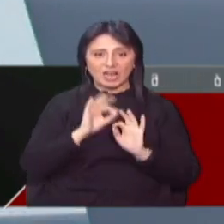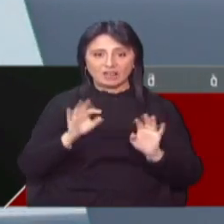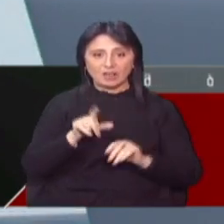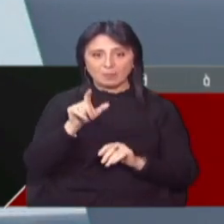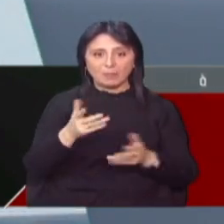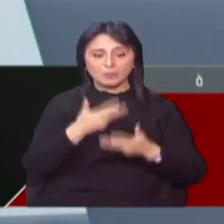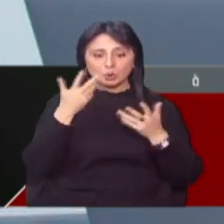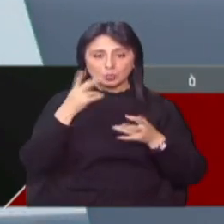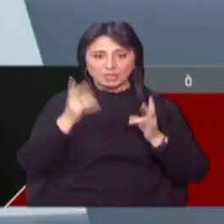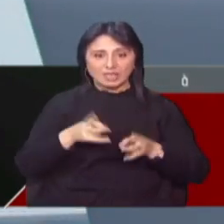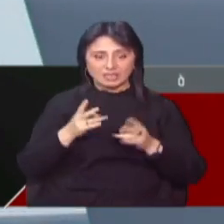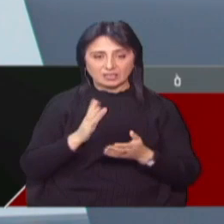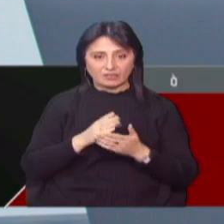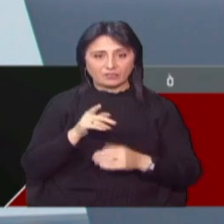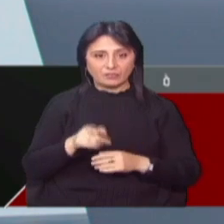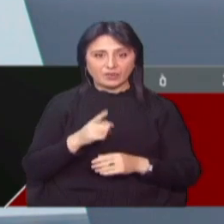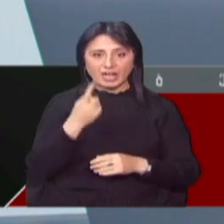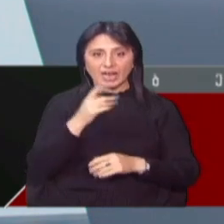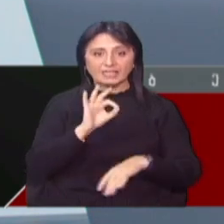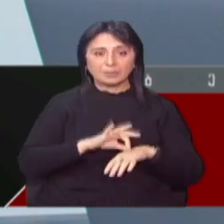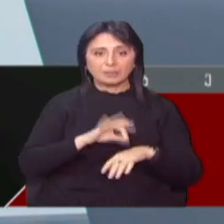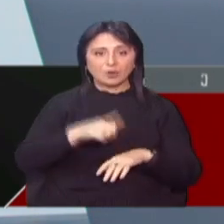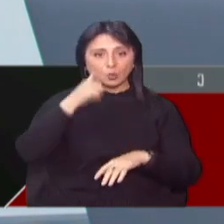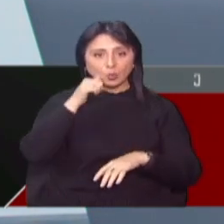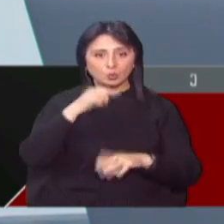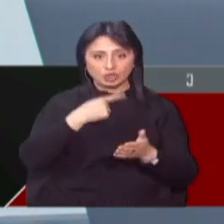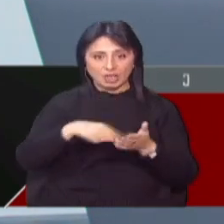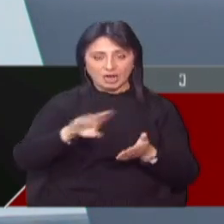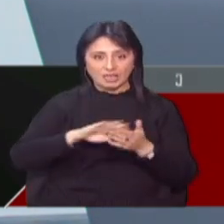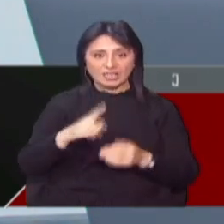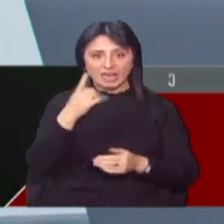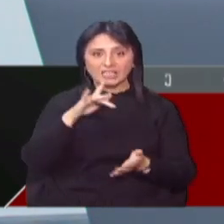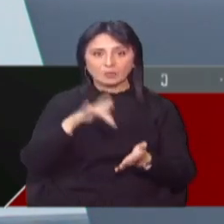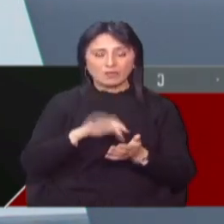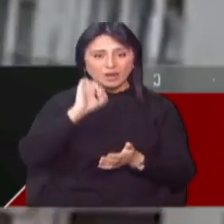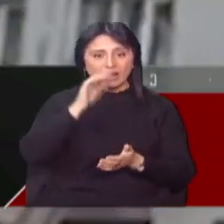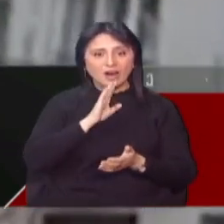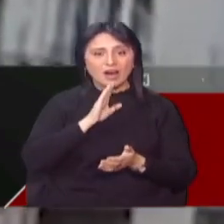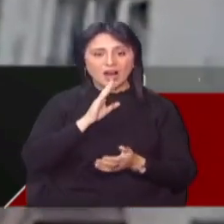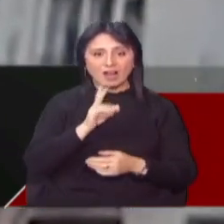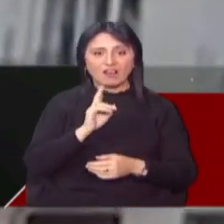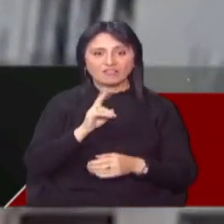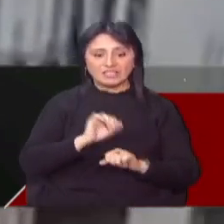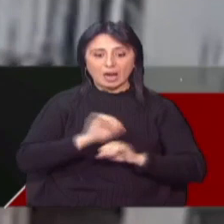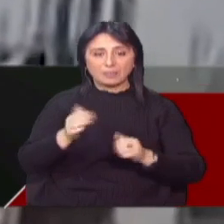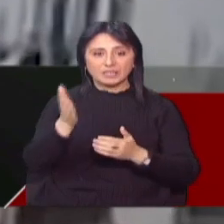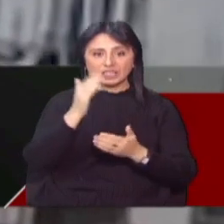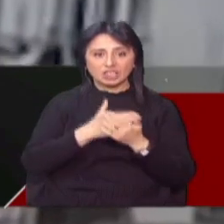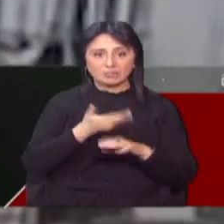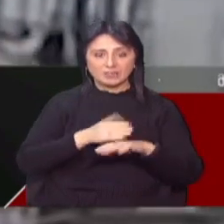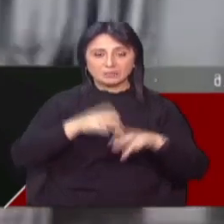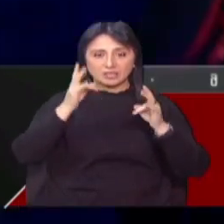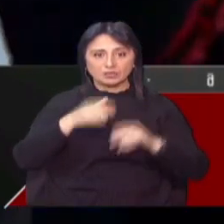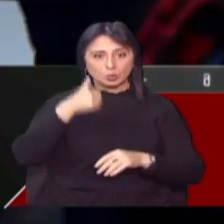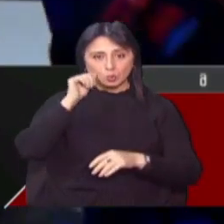მას სუბუქი დაზიანებები აღინიშნება. Ერთი პაციენტი გუშინ გაწერეს, კიდევ ერთი მოქალაქე შვახნის ქალიკი, რომელიც აპეთკების შედეგად მძიმე